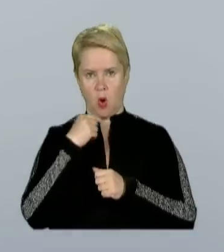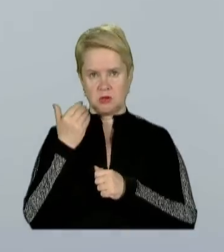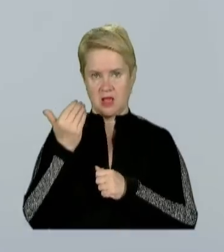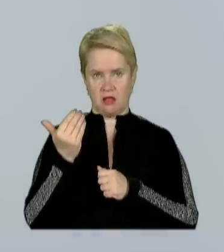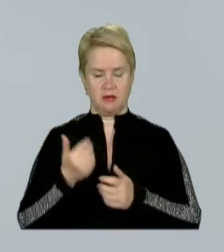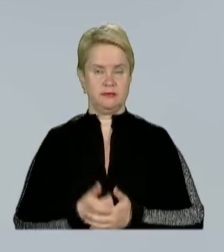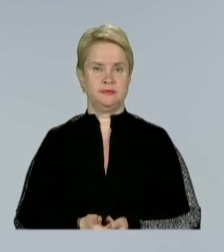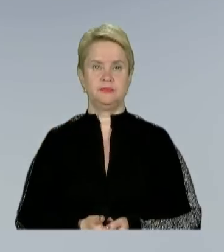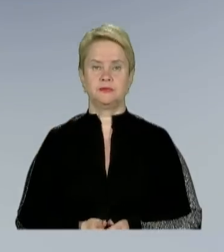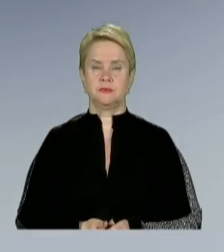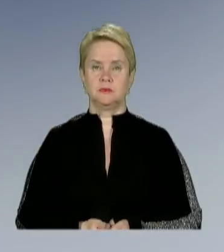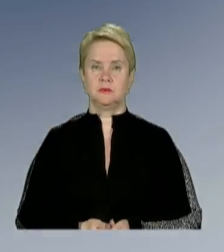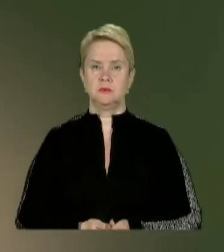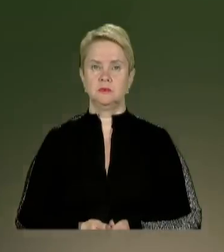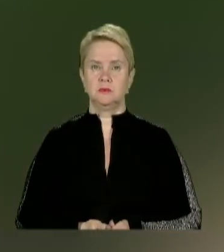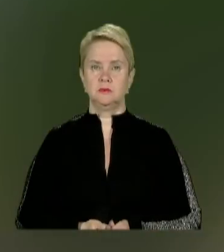росіяни.